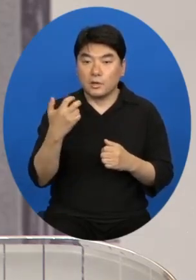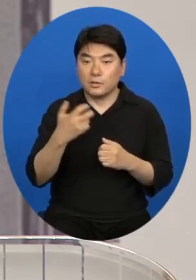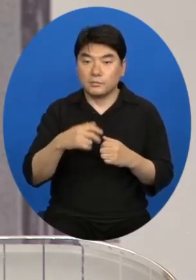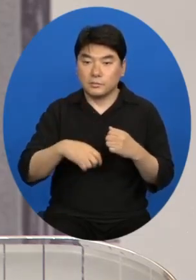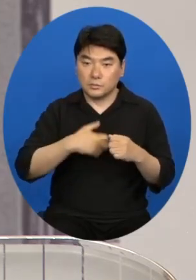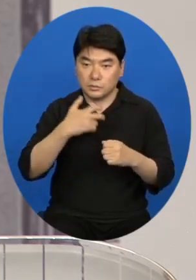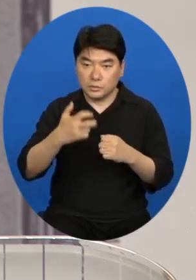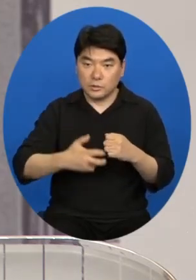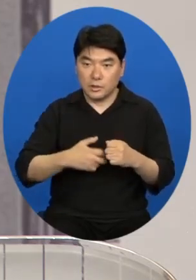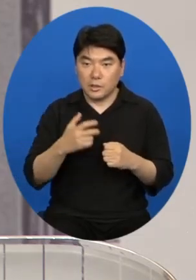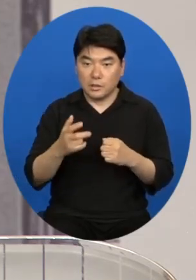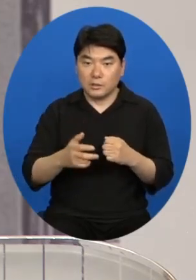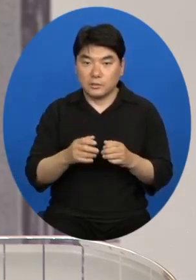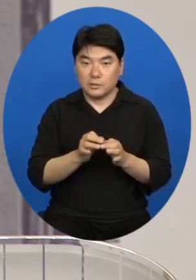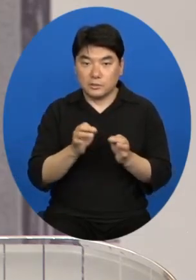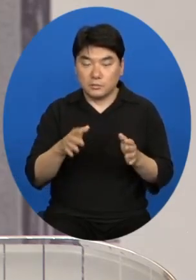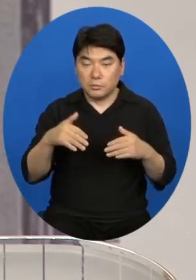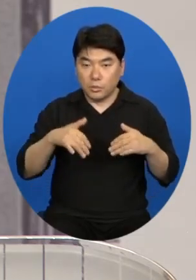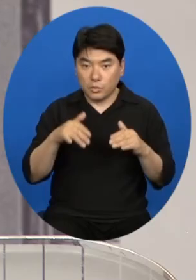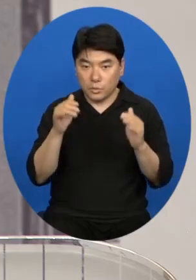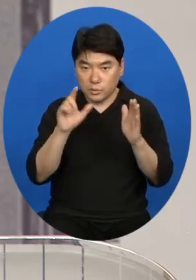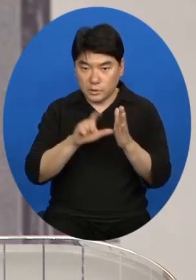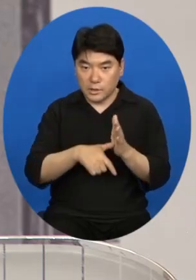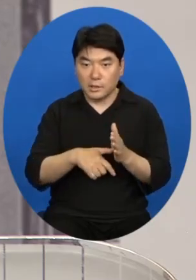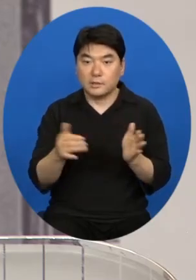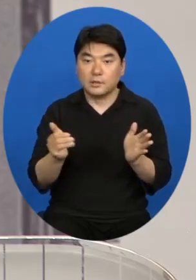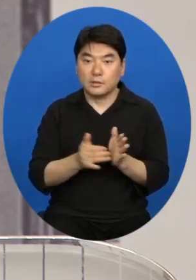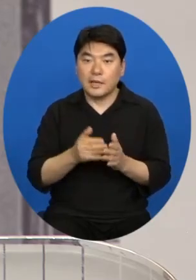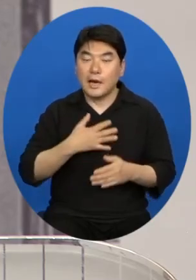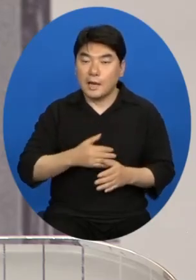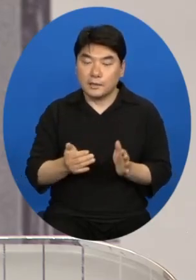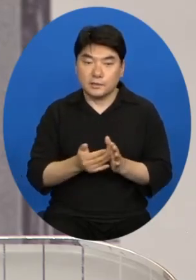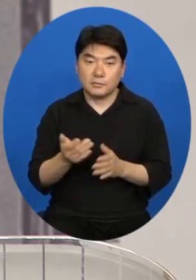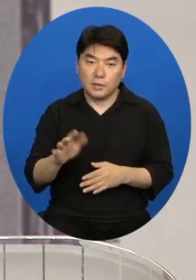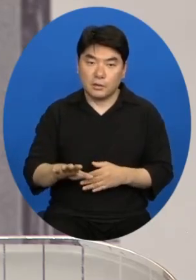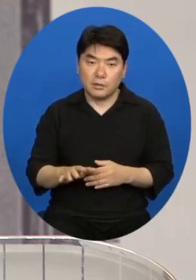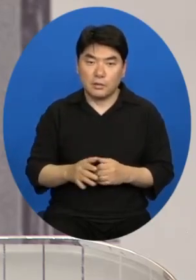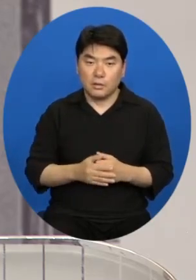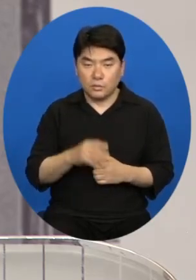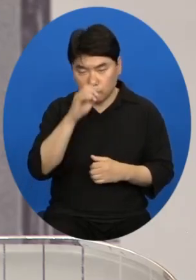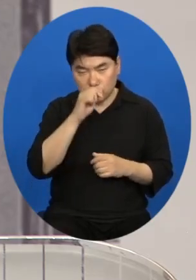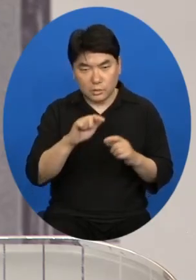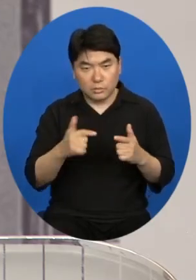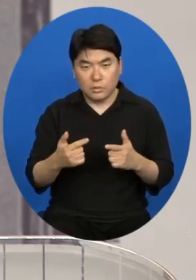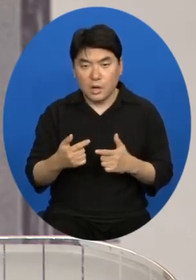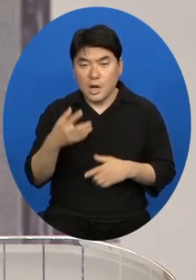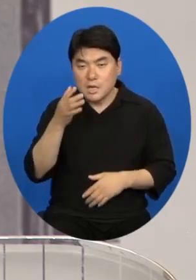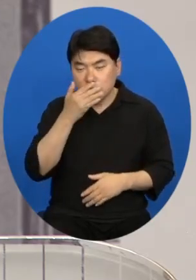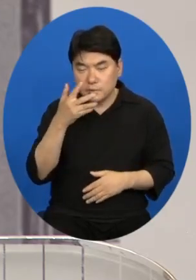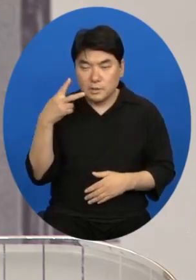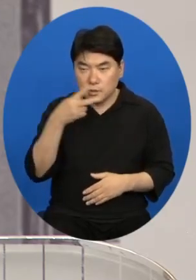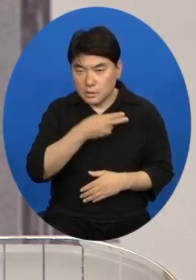끝나가는구나 알았지만 좋아하는 것이 아니고 뭐 했어요? 금식하며 기도하며 울며